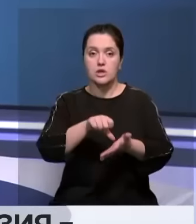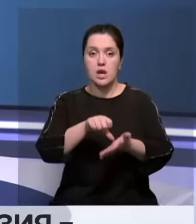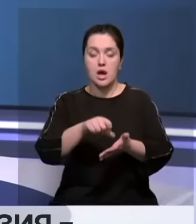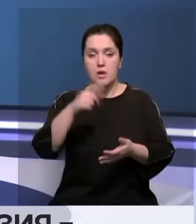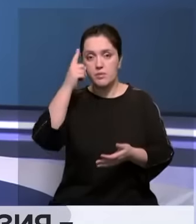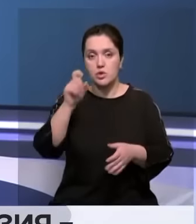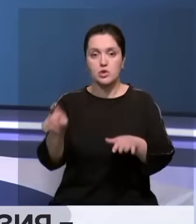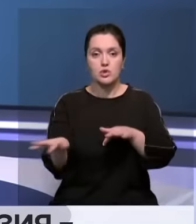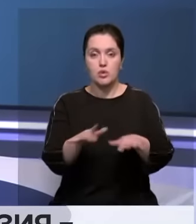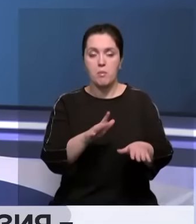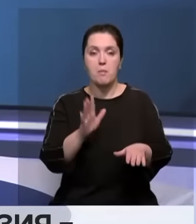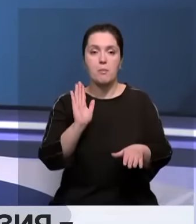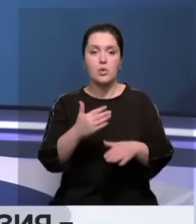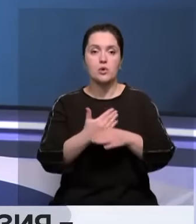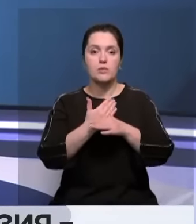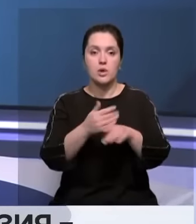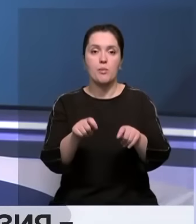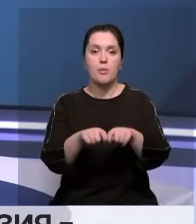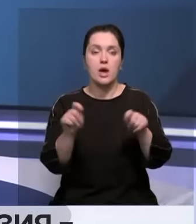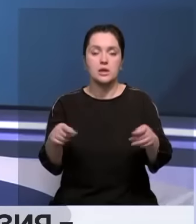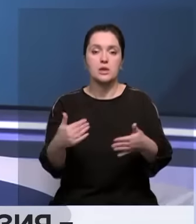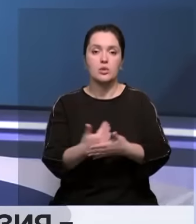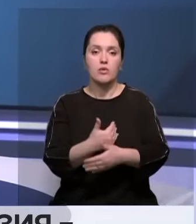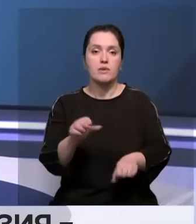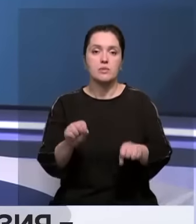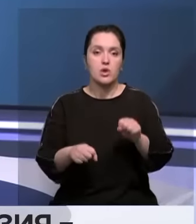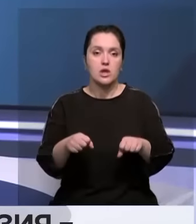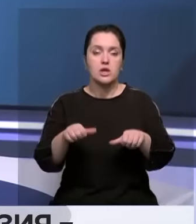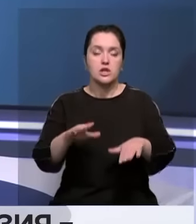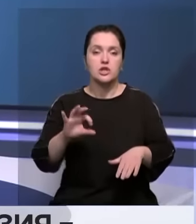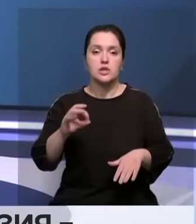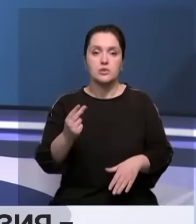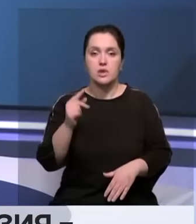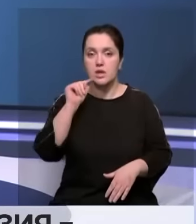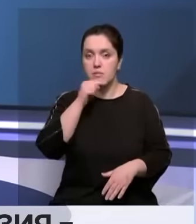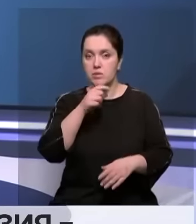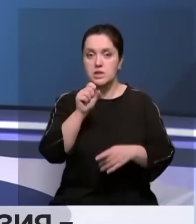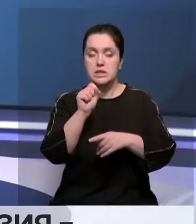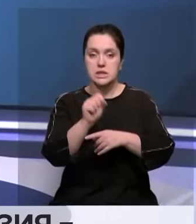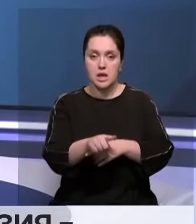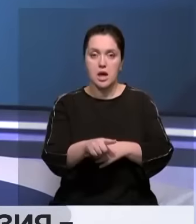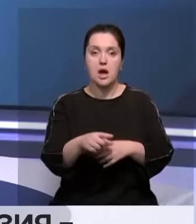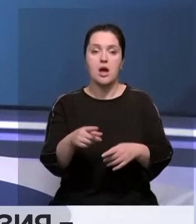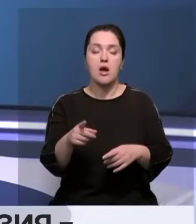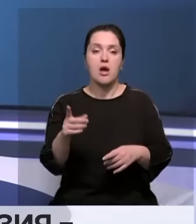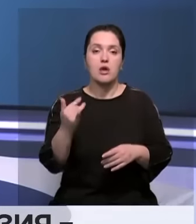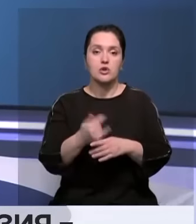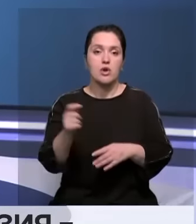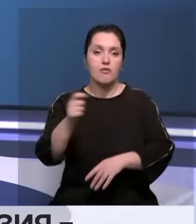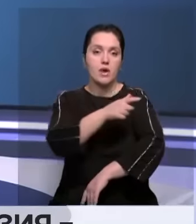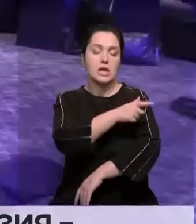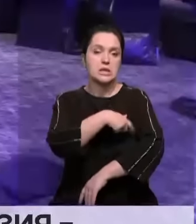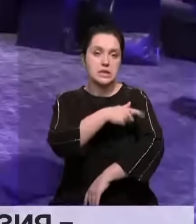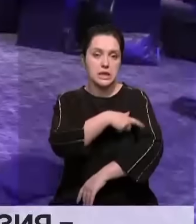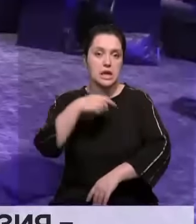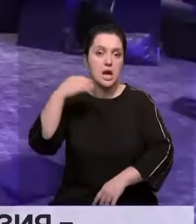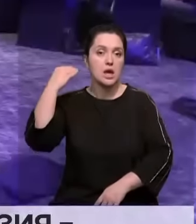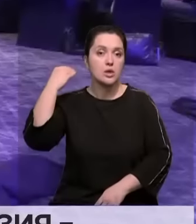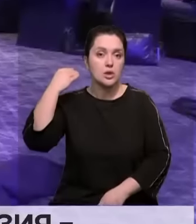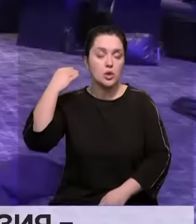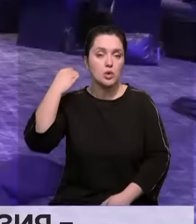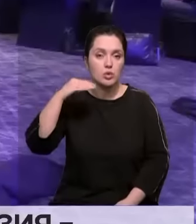Участники встречи подчеркнули, что мероприятие будет способствовать открытию новых возможностей для решения социально-экономических задач стран-партнеров. Кроме того, в